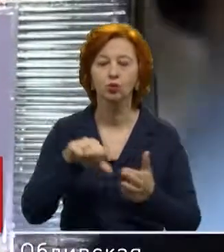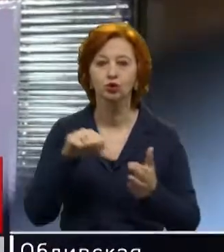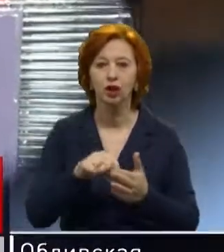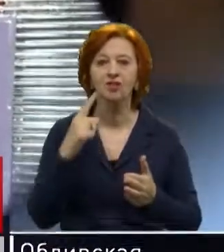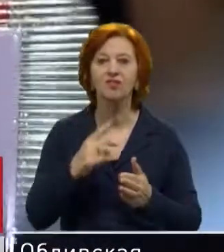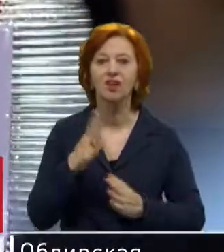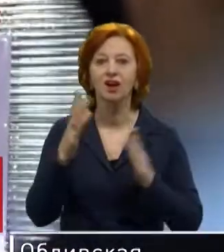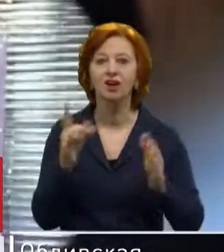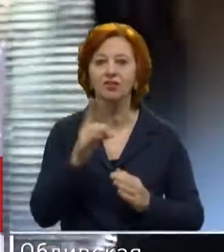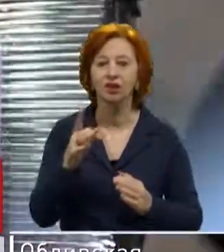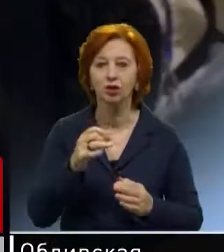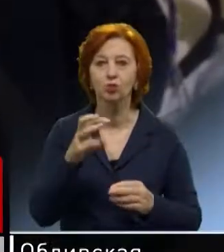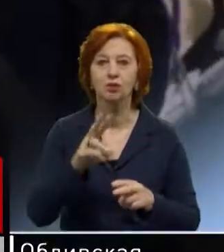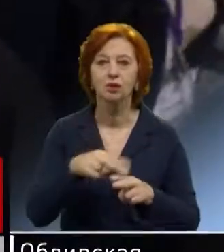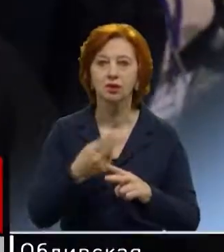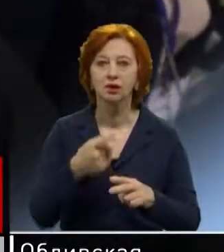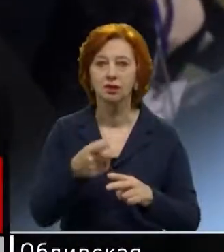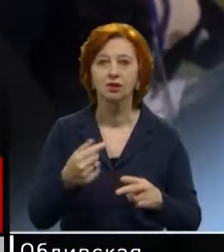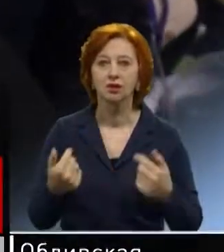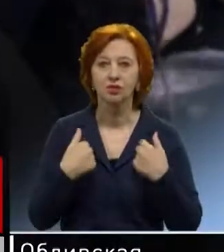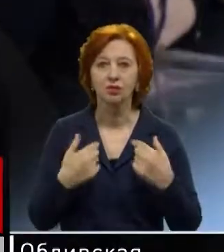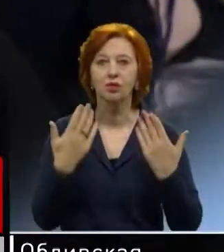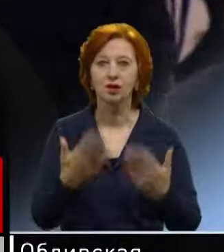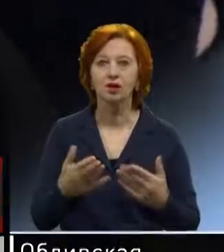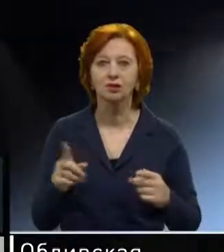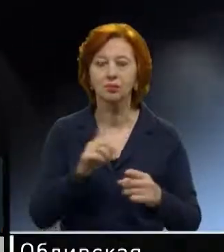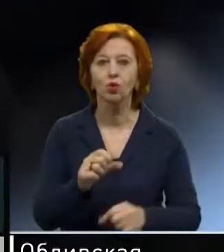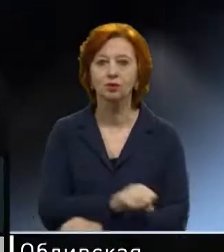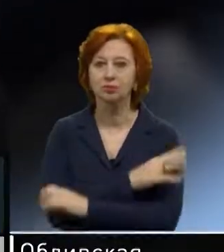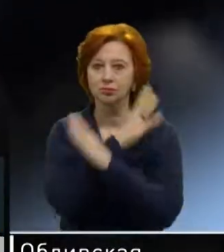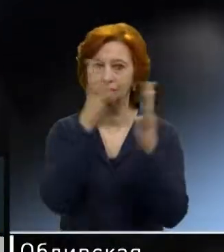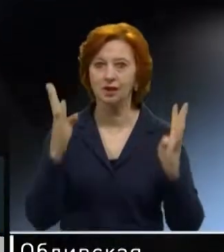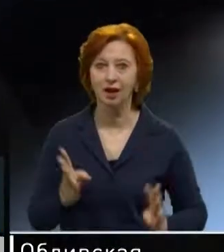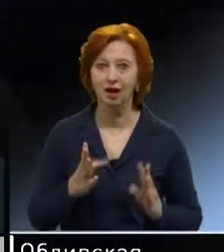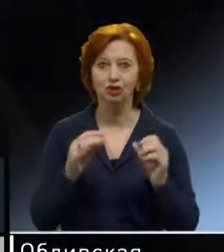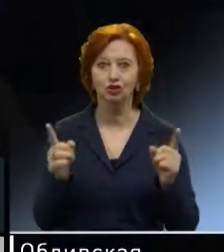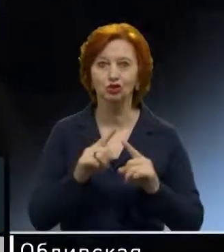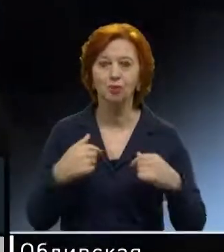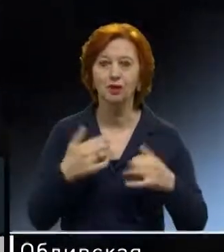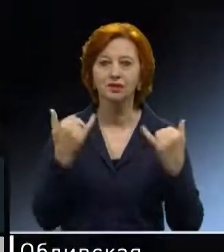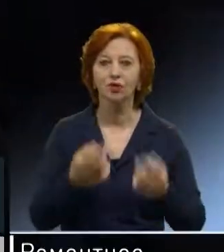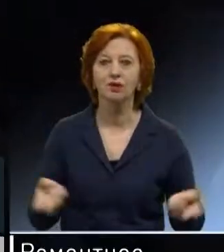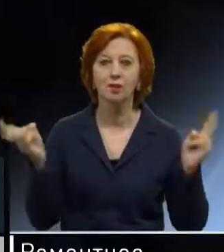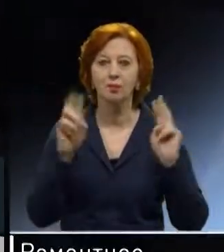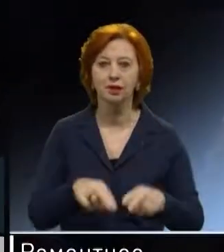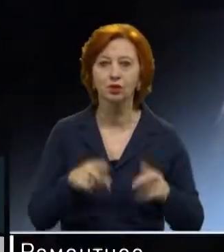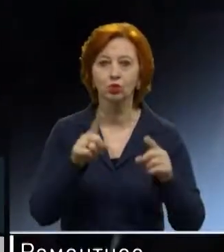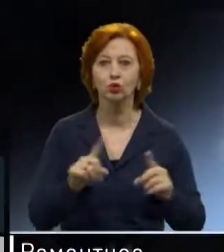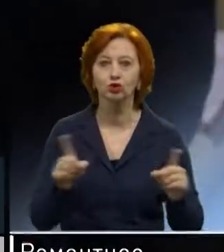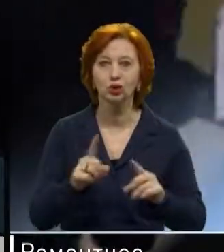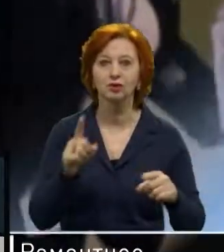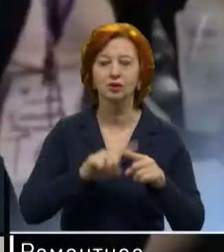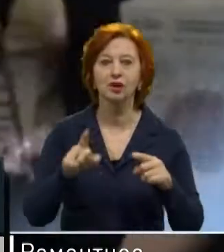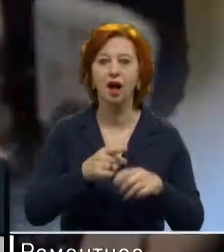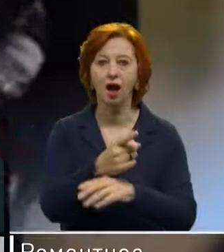о присоединении к России. Вот я сейчас говорю, у меня просто мурашки по коже бегут. Я знаю, что я сегодня приеду в Донецк и опять приеду в